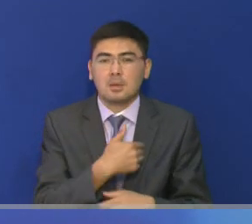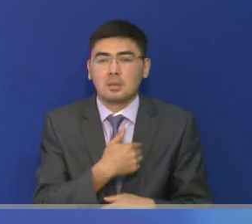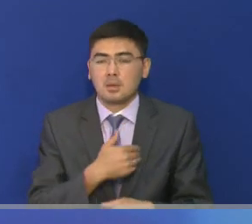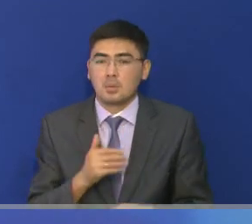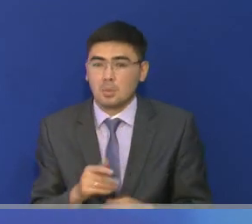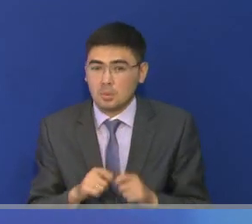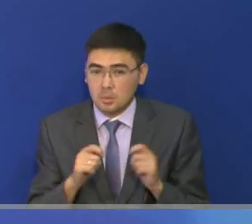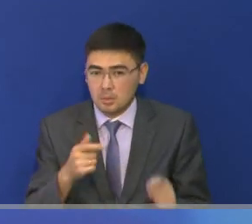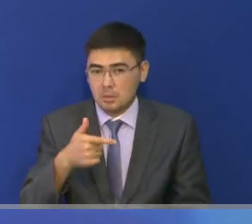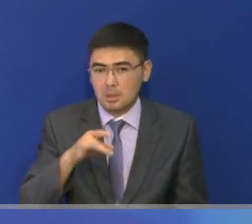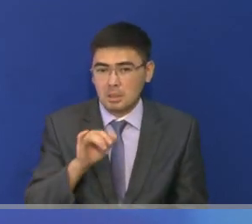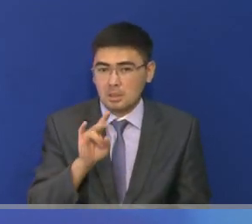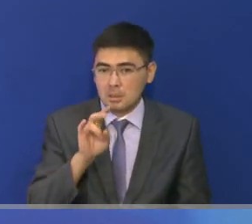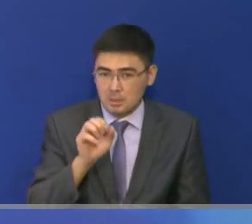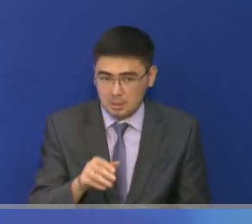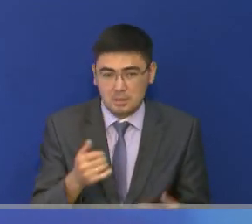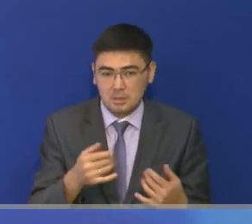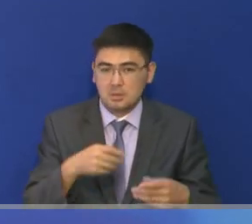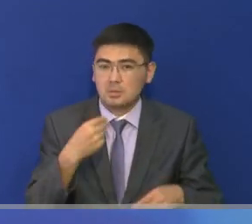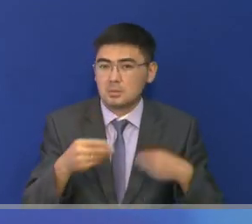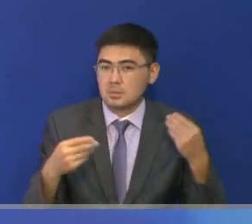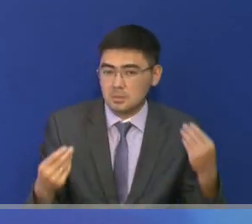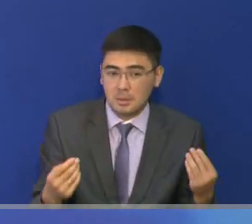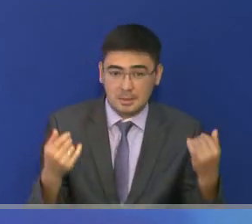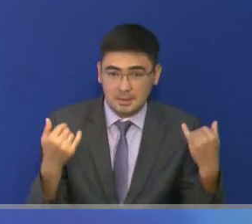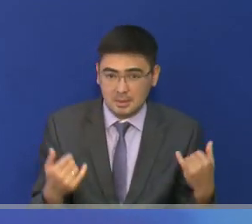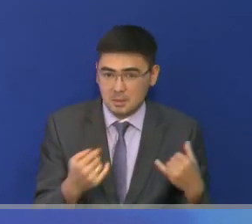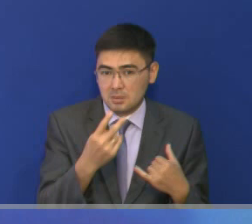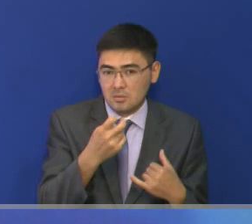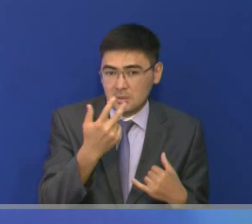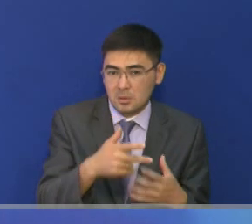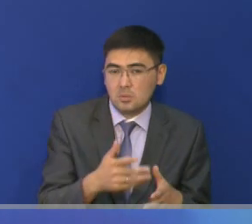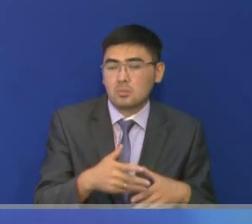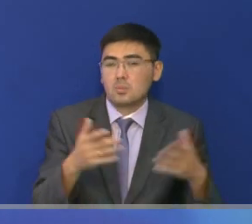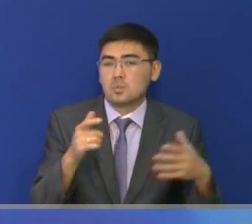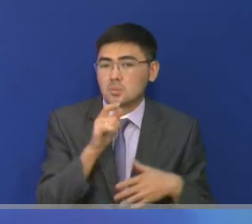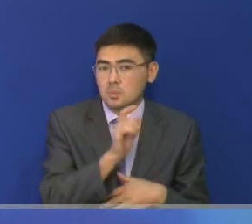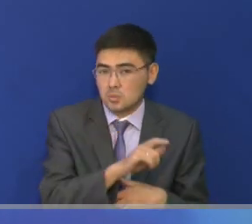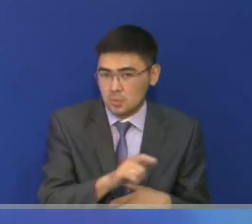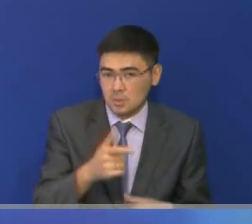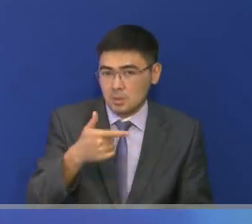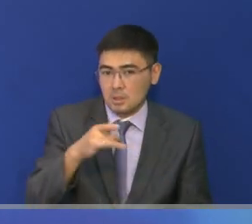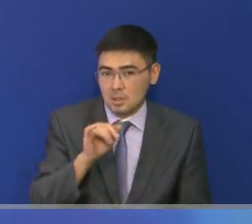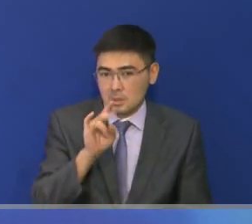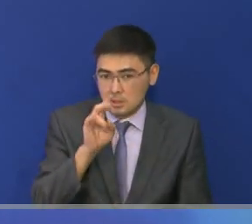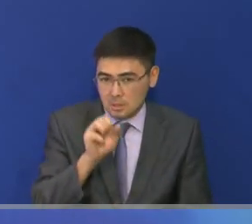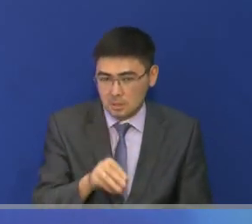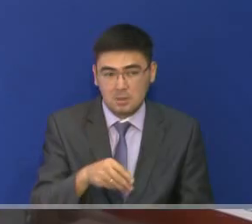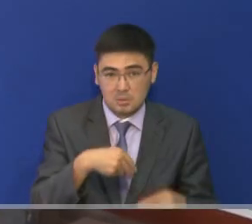деушілерге арнайы гранттар берілуде. Бүгінгі күні өңірімізде 230-дан астам адам қайтарымсыз қаражатқа қол